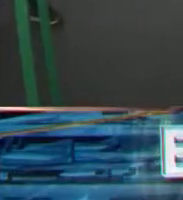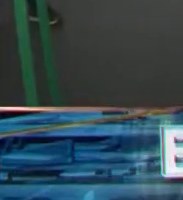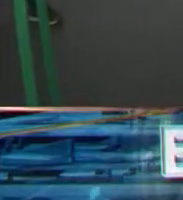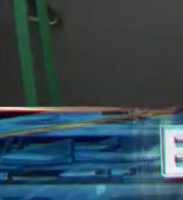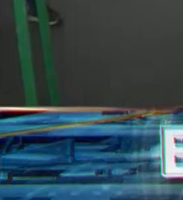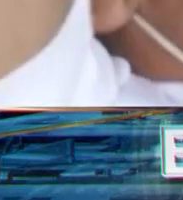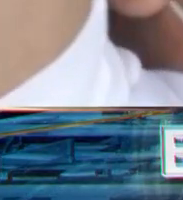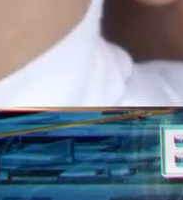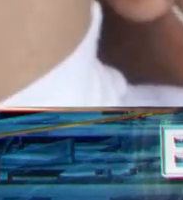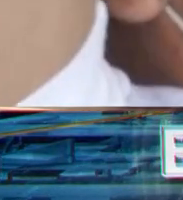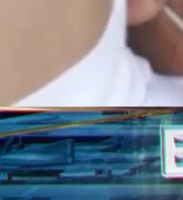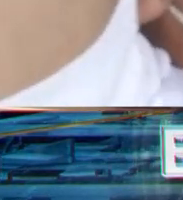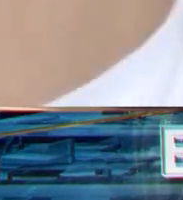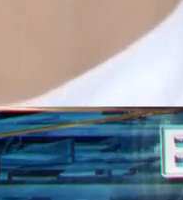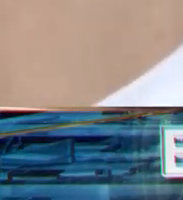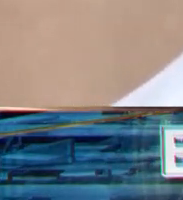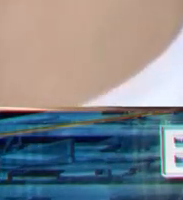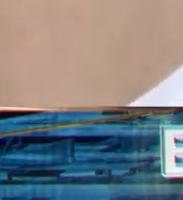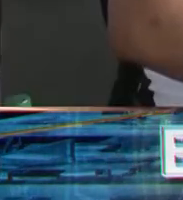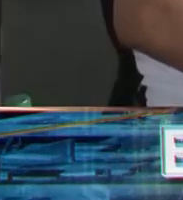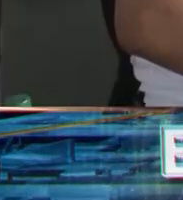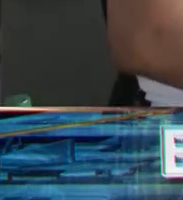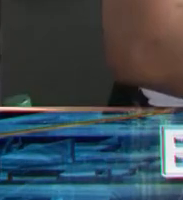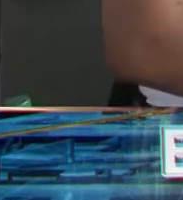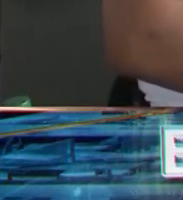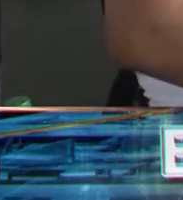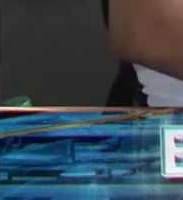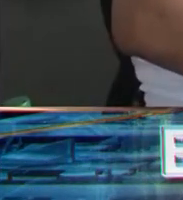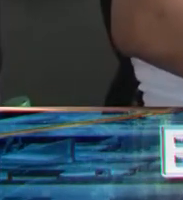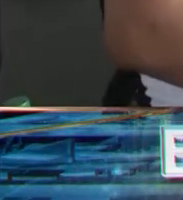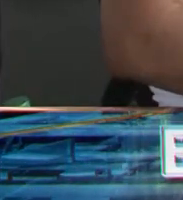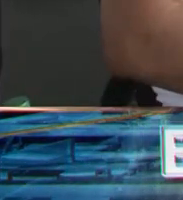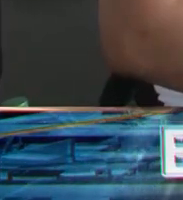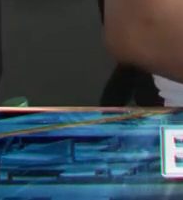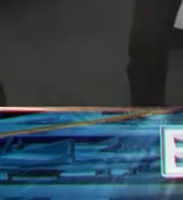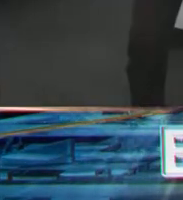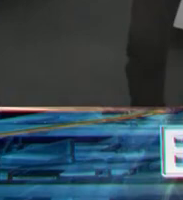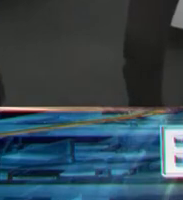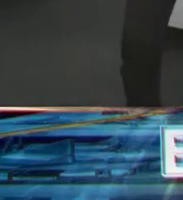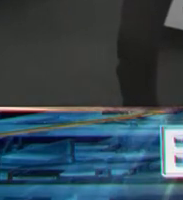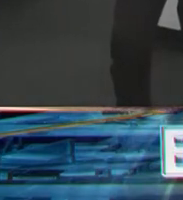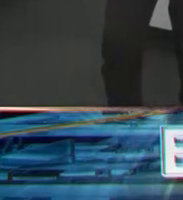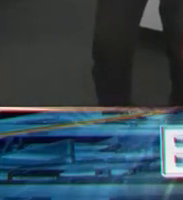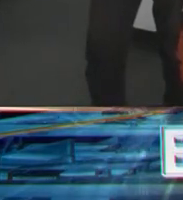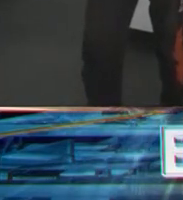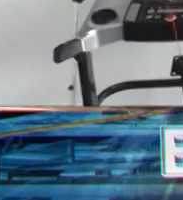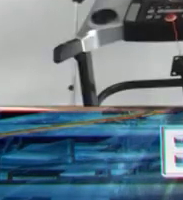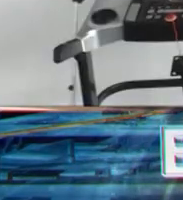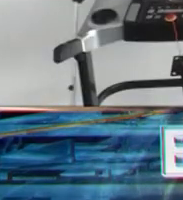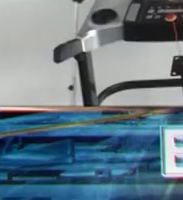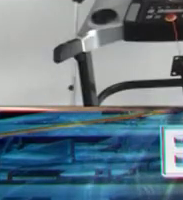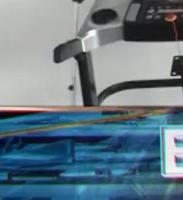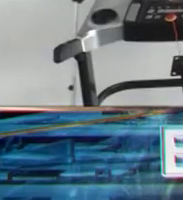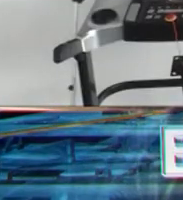Жақсы өнеге ұстаздан қол күрестен Азия чемпионы белгілі спортшы Әбдуәли Тастанов кегендік жастарға шеберлік сабағын өткізді.